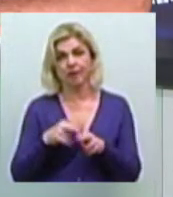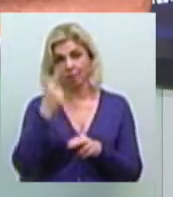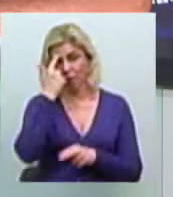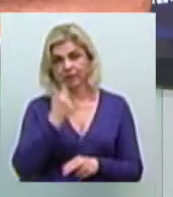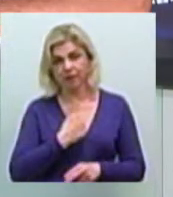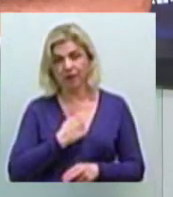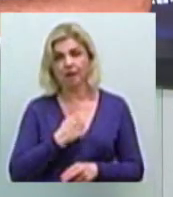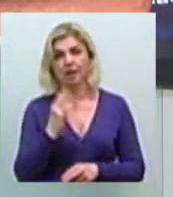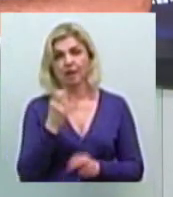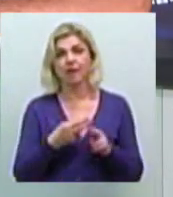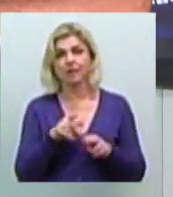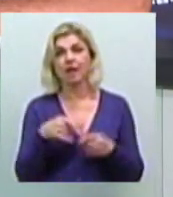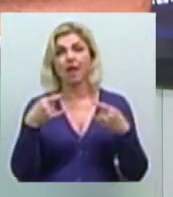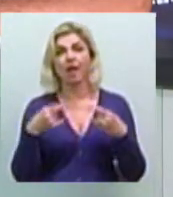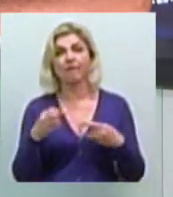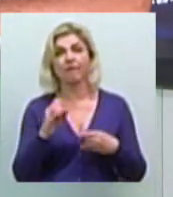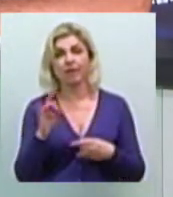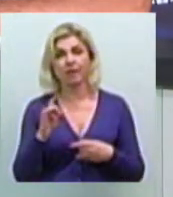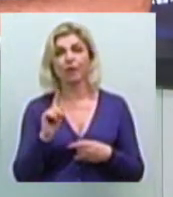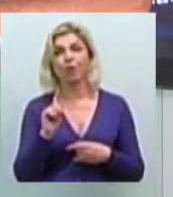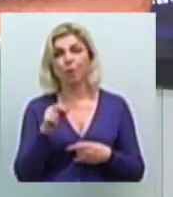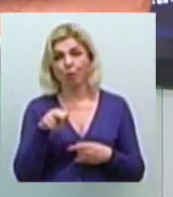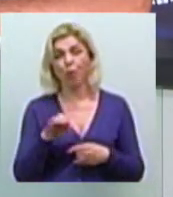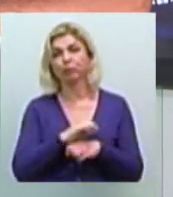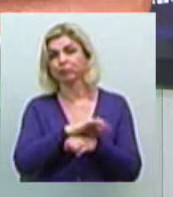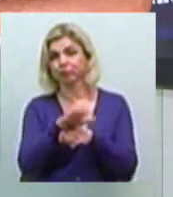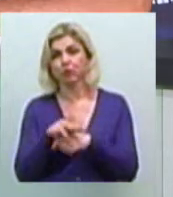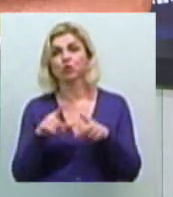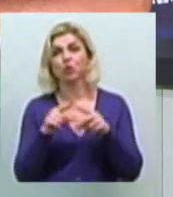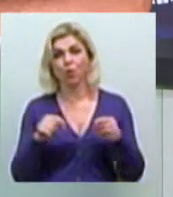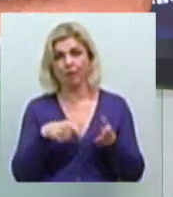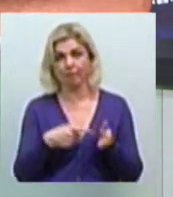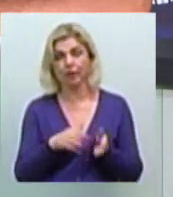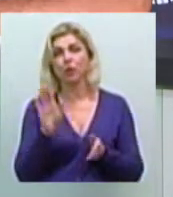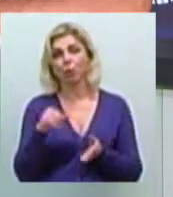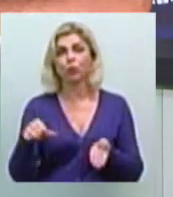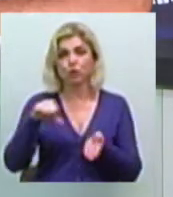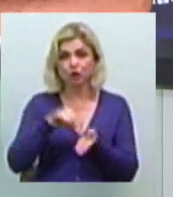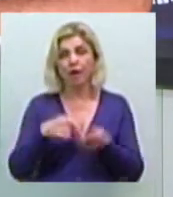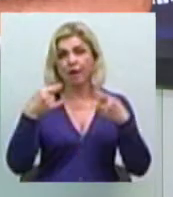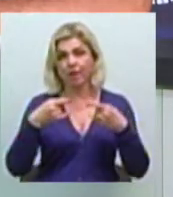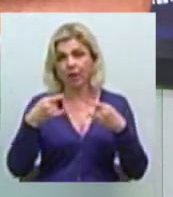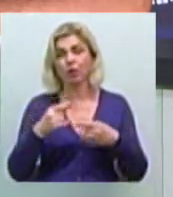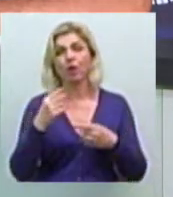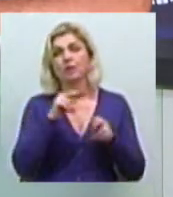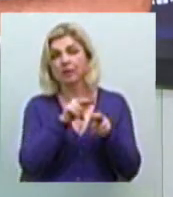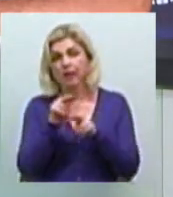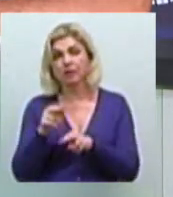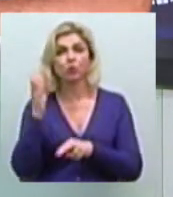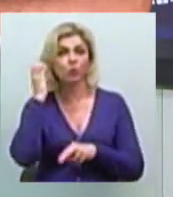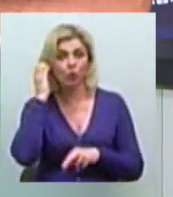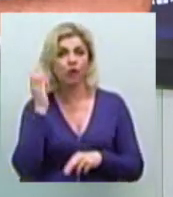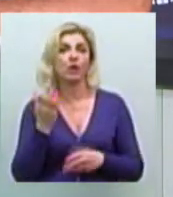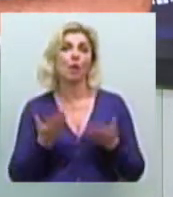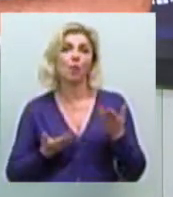на цей ефір по школам міста. Пускай долучаються до ефіру, спостерігають, слухають. Можливо,